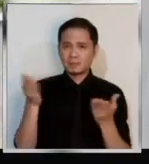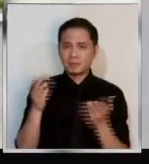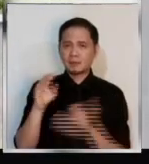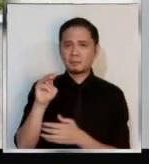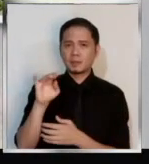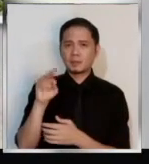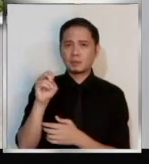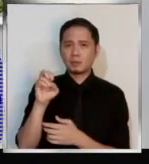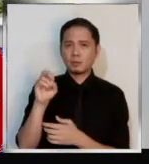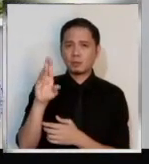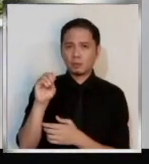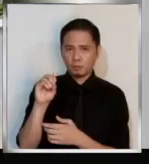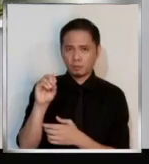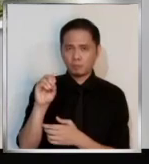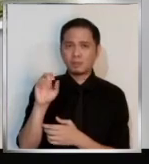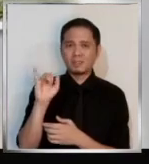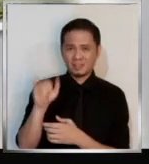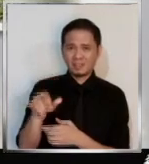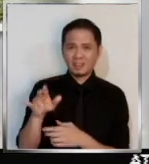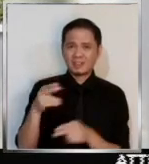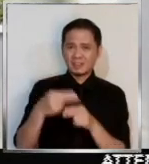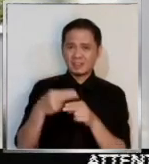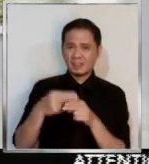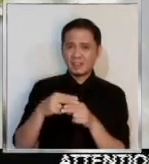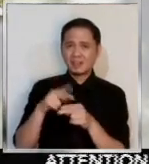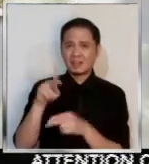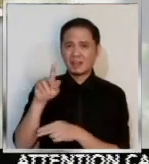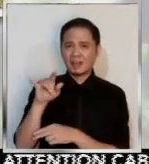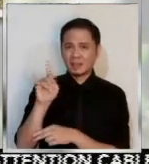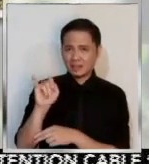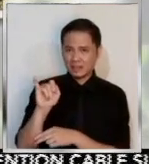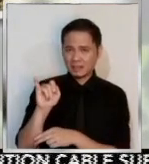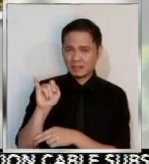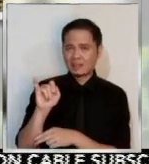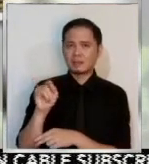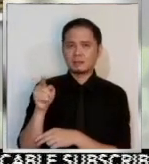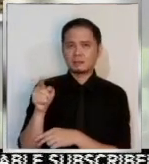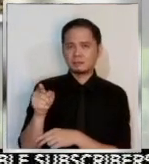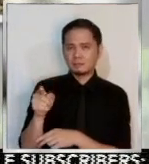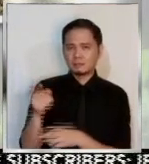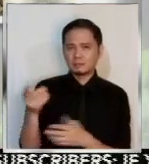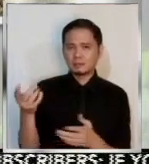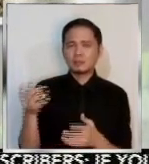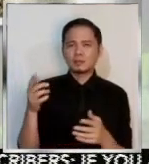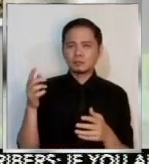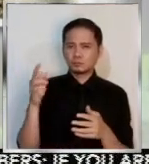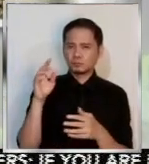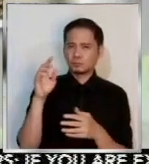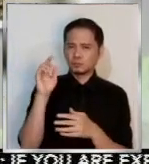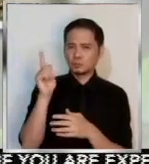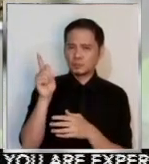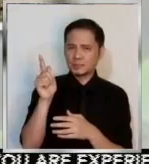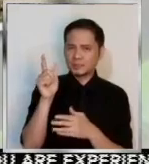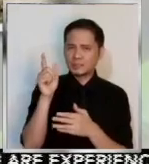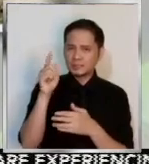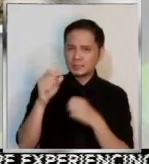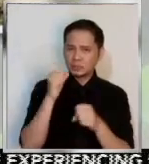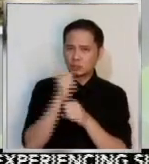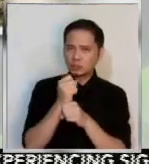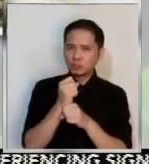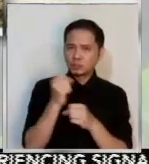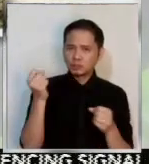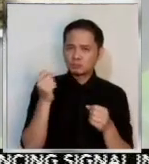o Kali na 21 taong gulang na. Sa loob ng 2 dekadang pamamalagi ni Kali sa kulungan, nawala na ang pagiging